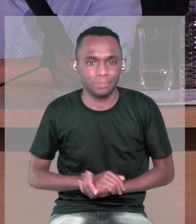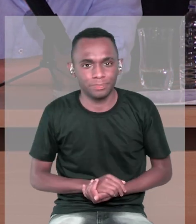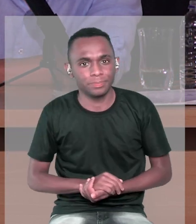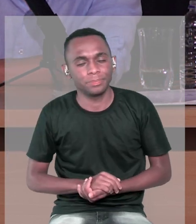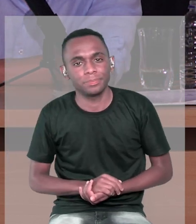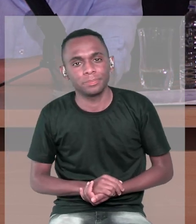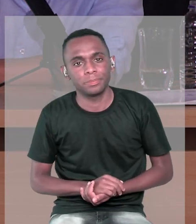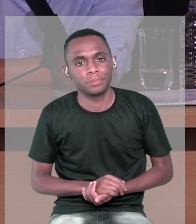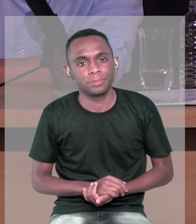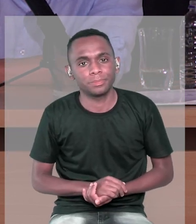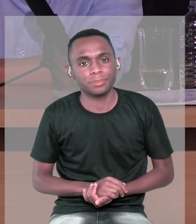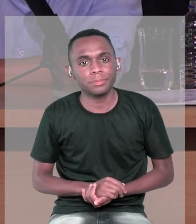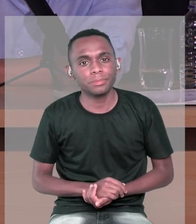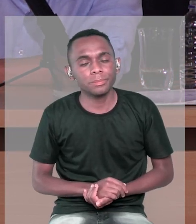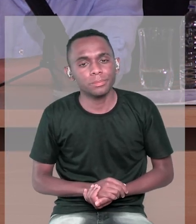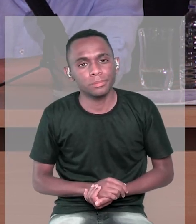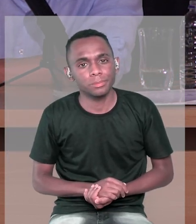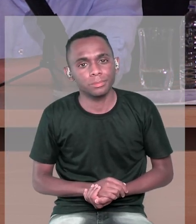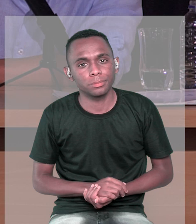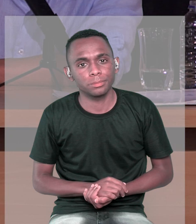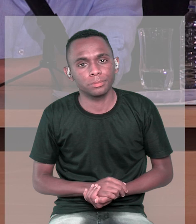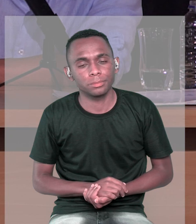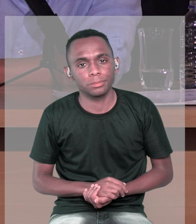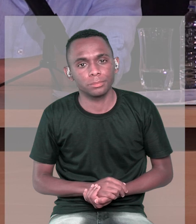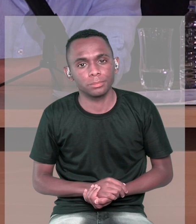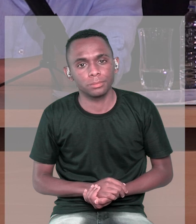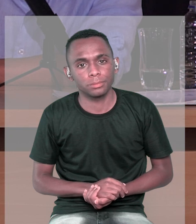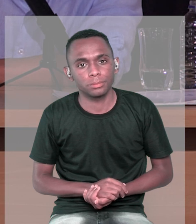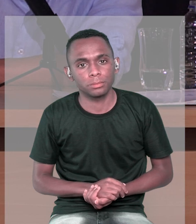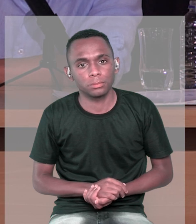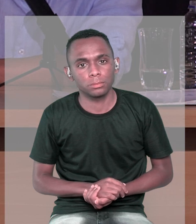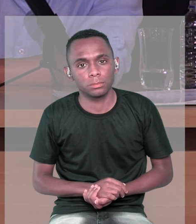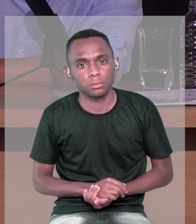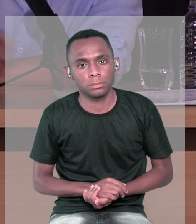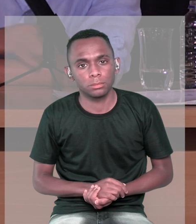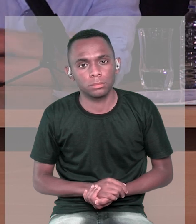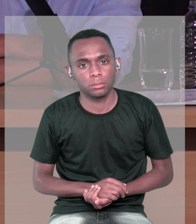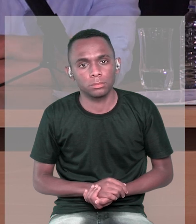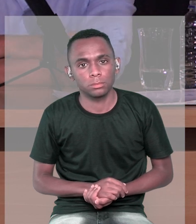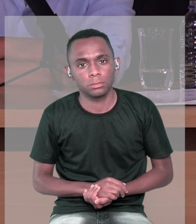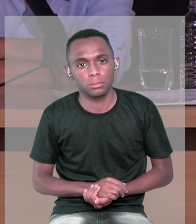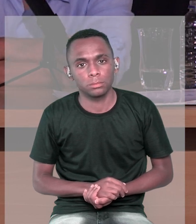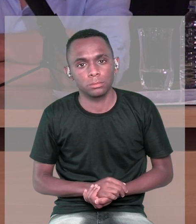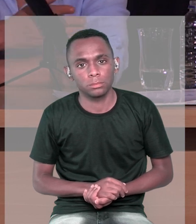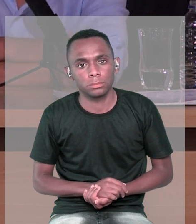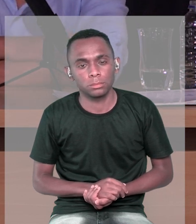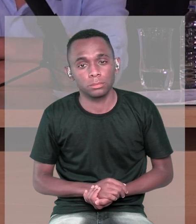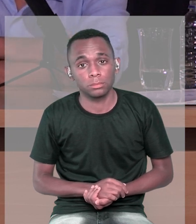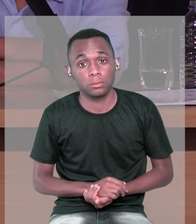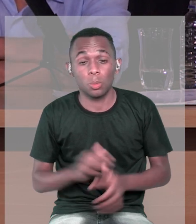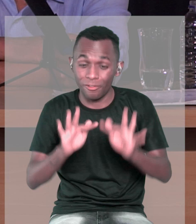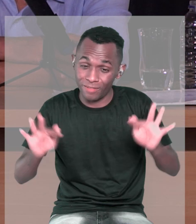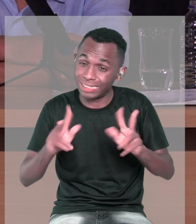bizarre, hein? À force d'être obsédé par la propriété privée, on ne sait plus ce que c'est que s'approprier. É uma